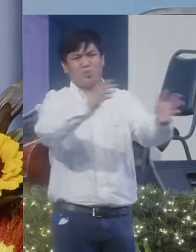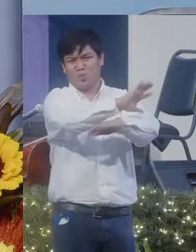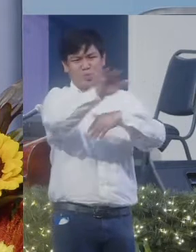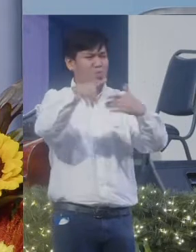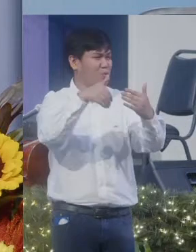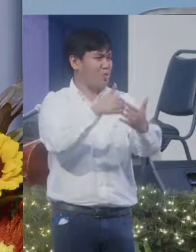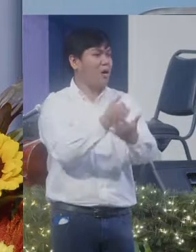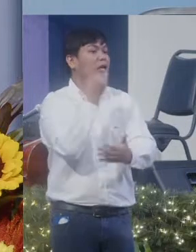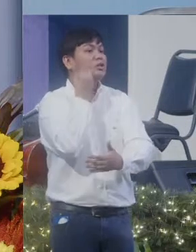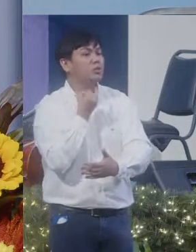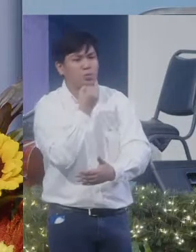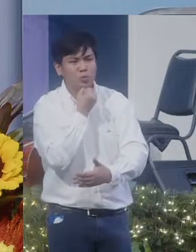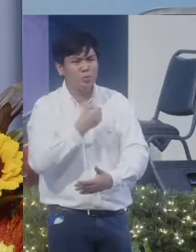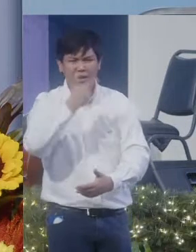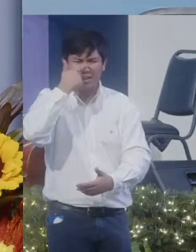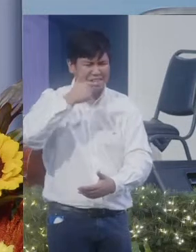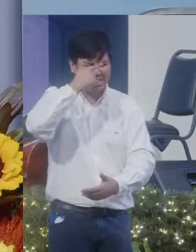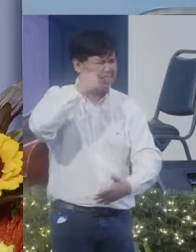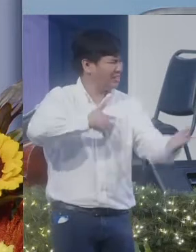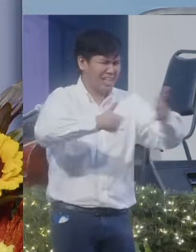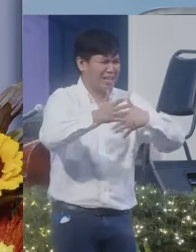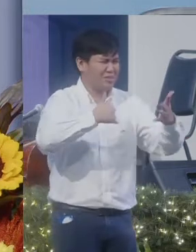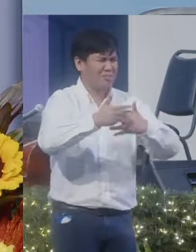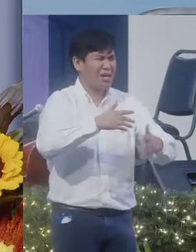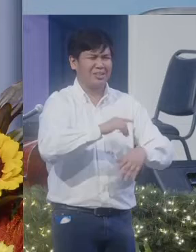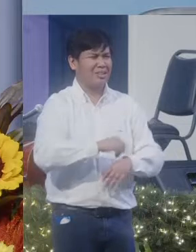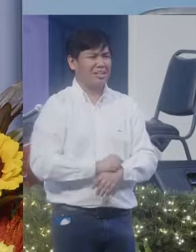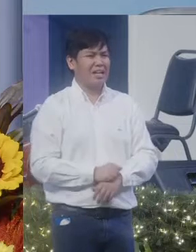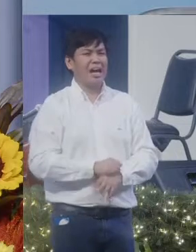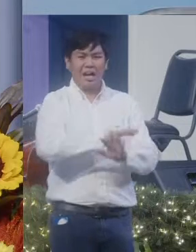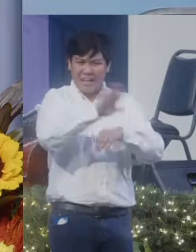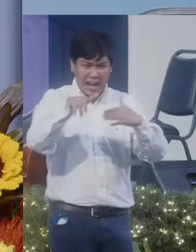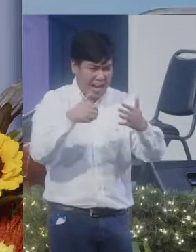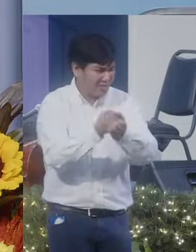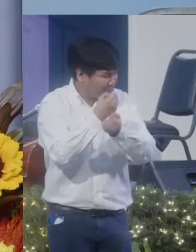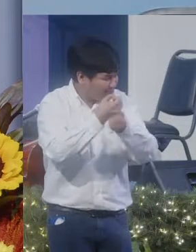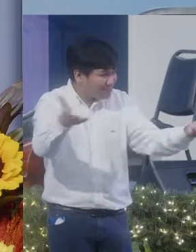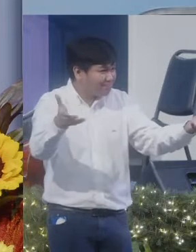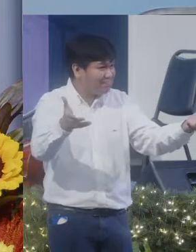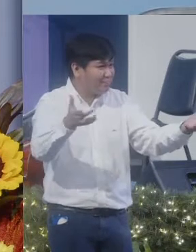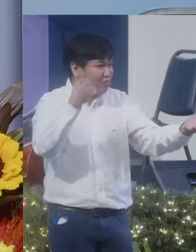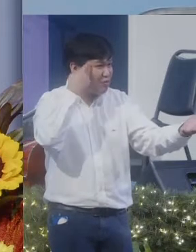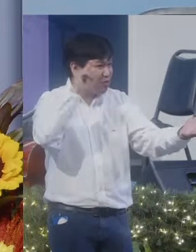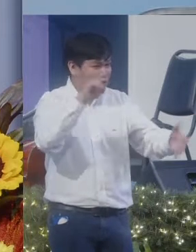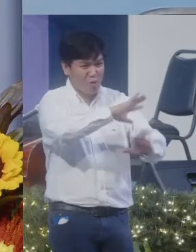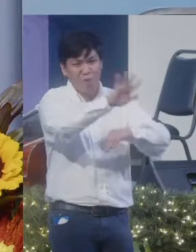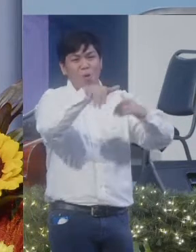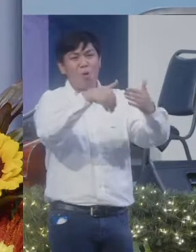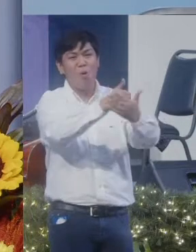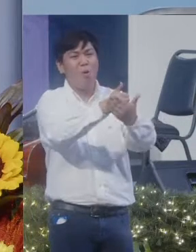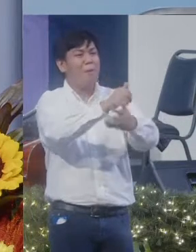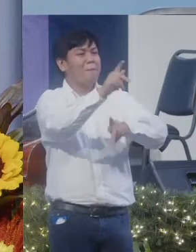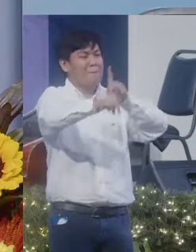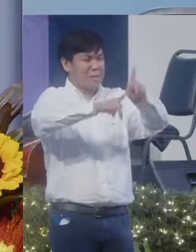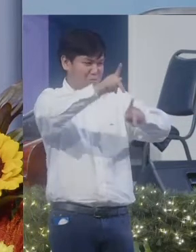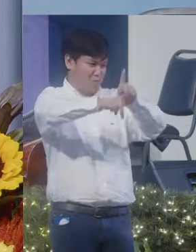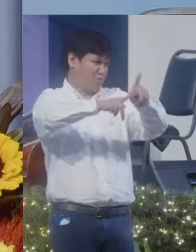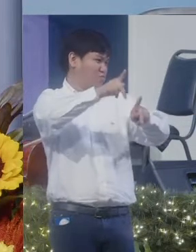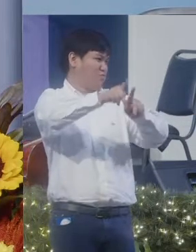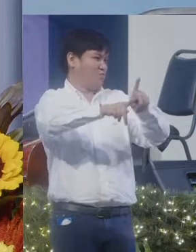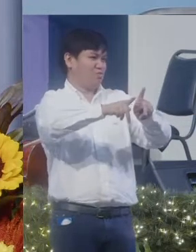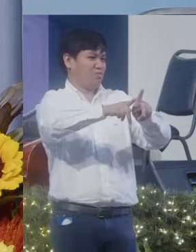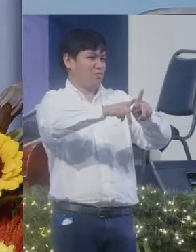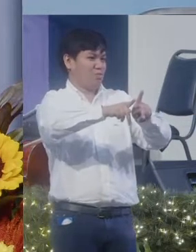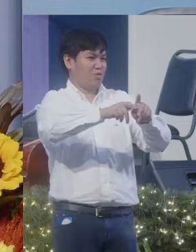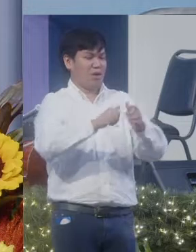Greek." Ang gospel po, ang mabuting balita ng kaligtasan, ang salita ng Diyos